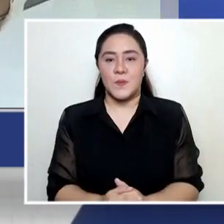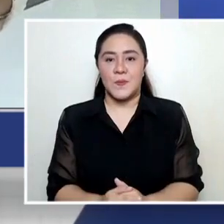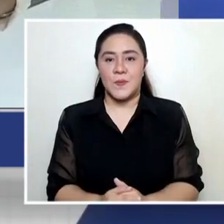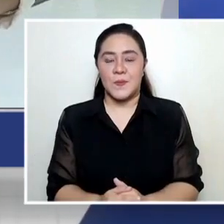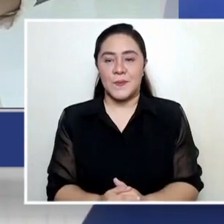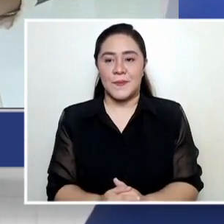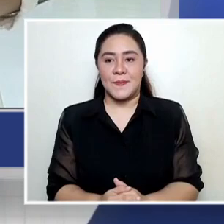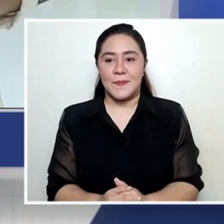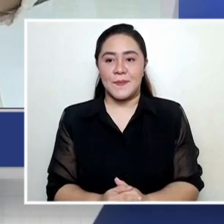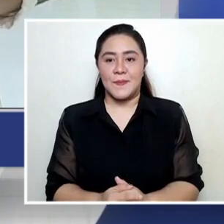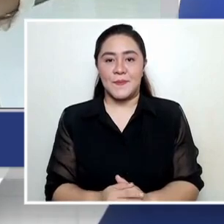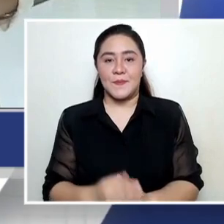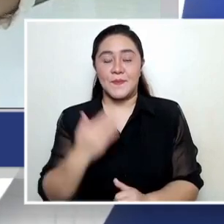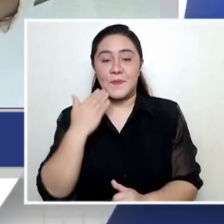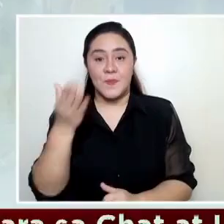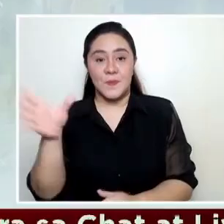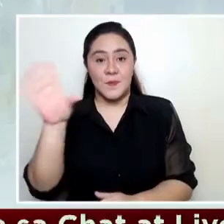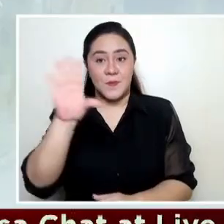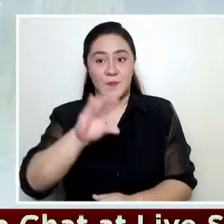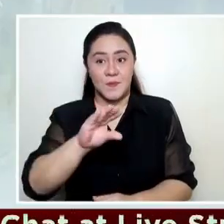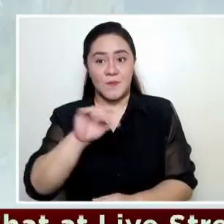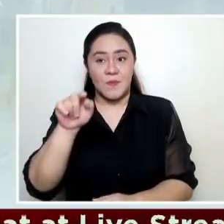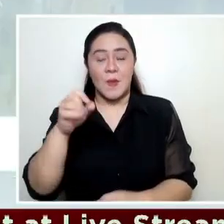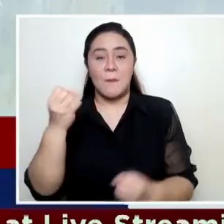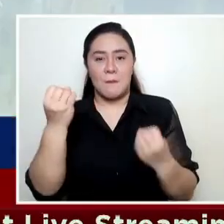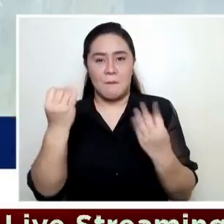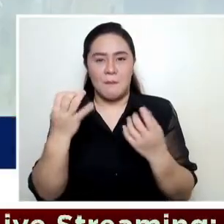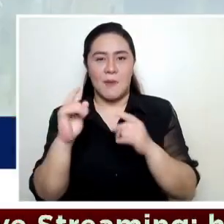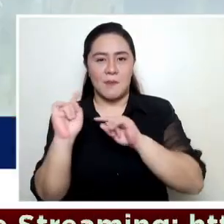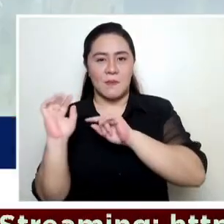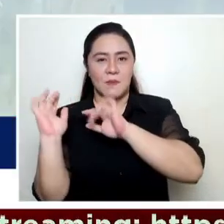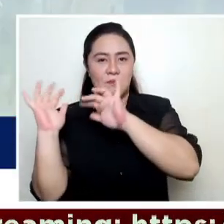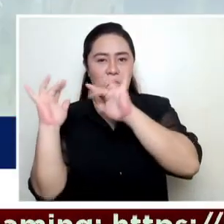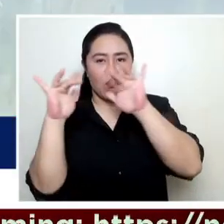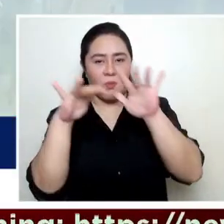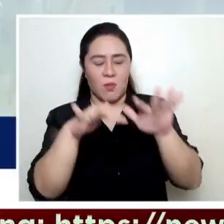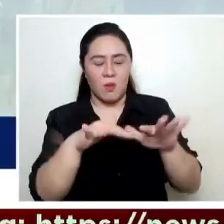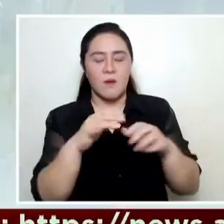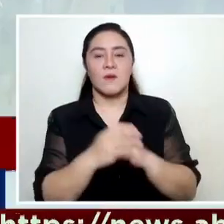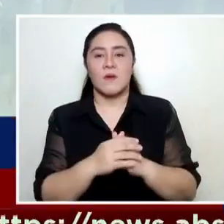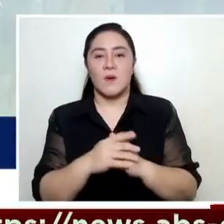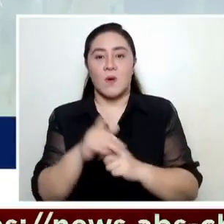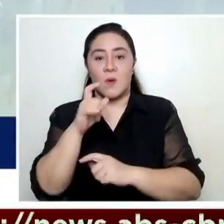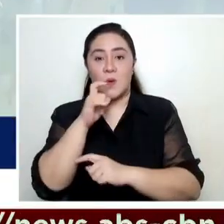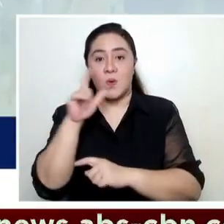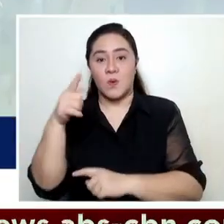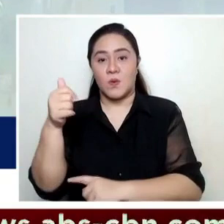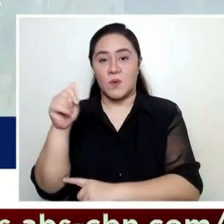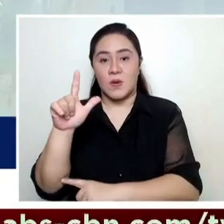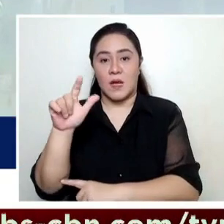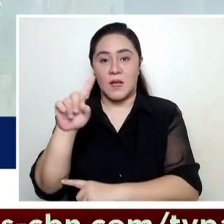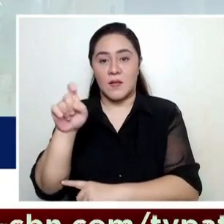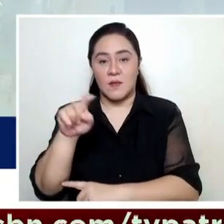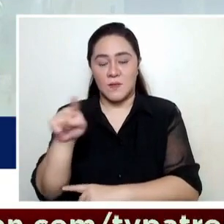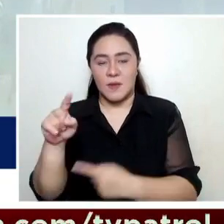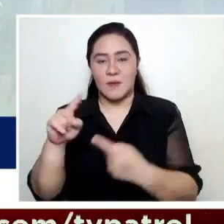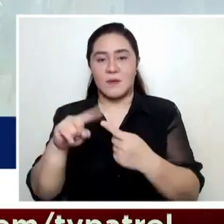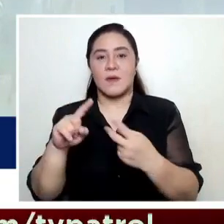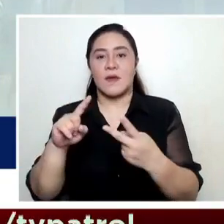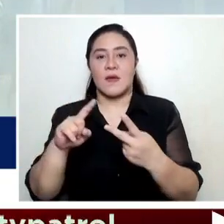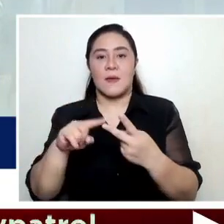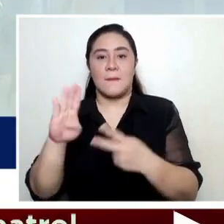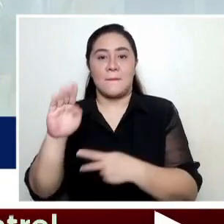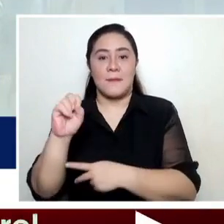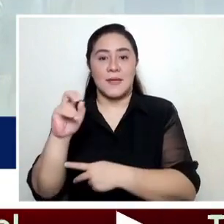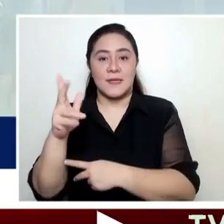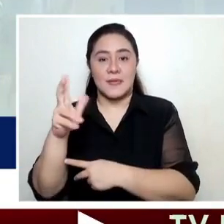Maganda gabi sa iyo, Bernadette. Alam mo, marami na nga nagpunta dito. Kasama na rin dito si Carlito Galvez, yung gobernador ng Basilan, pati na